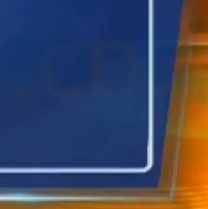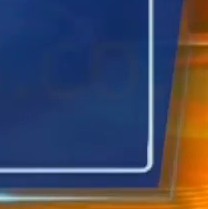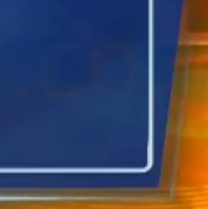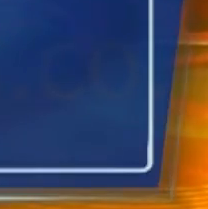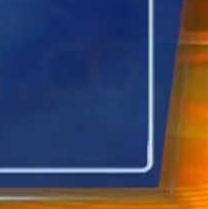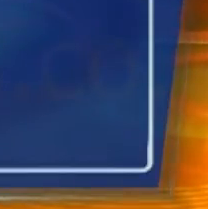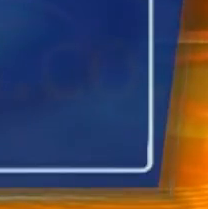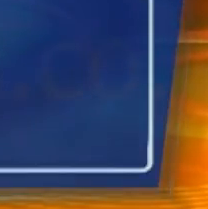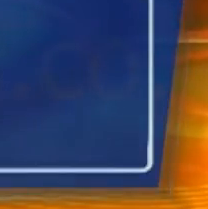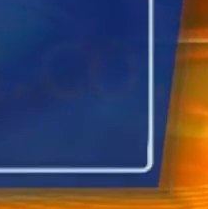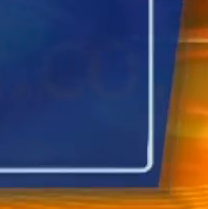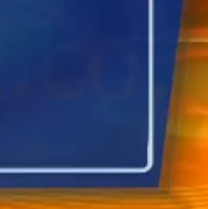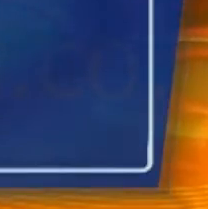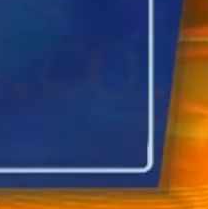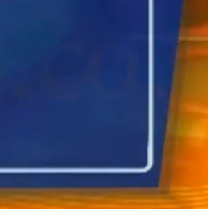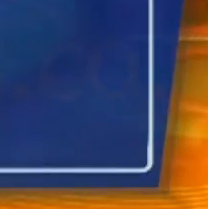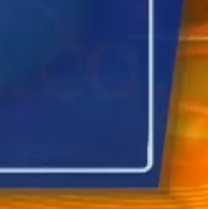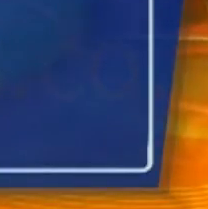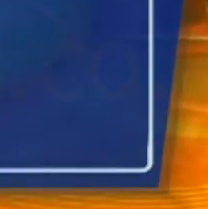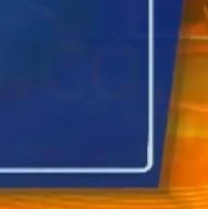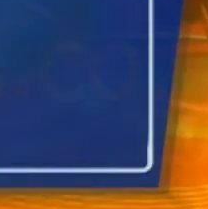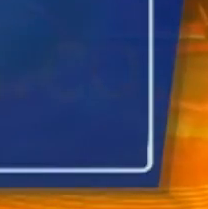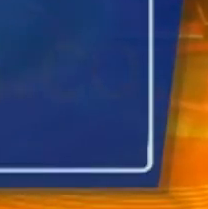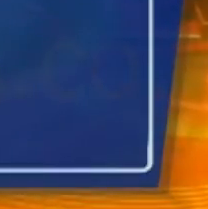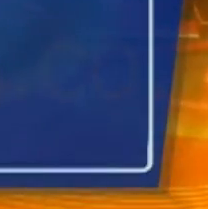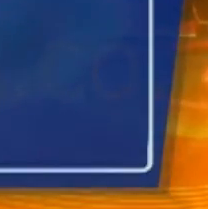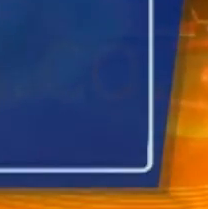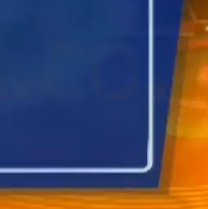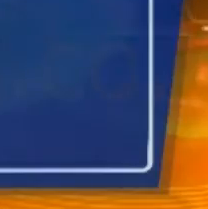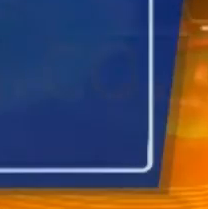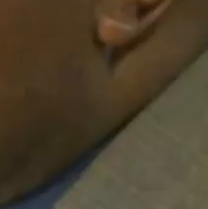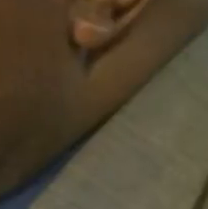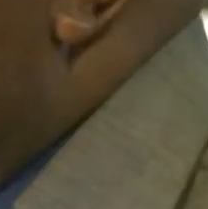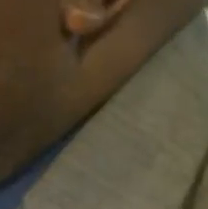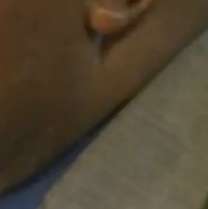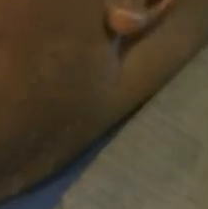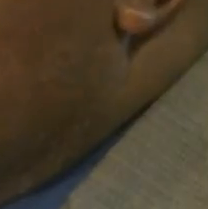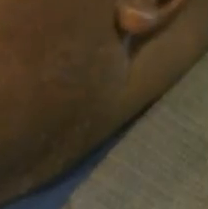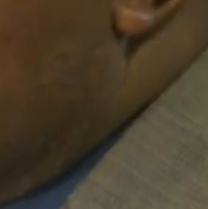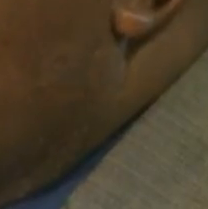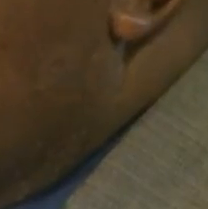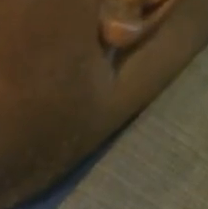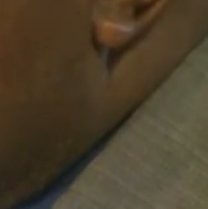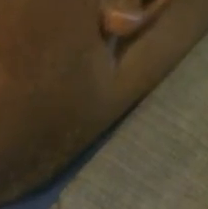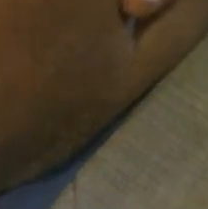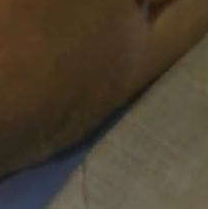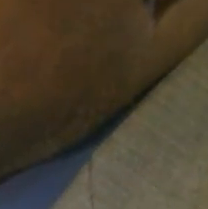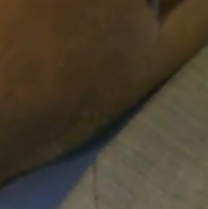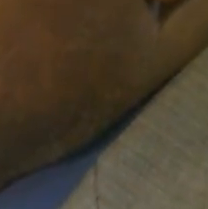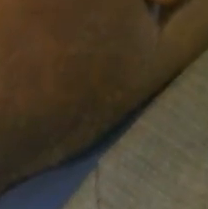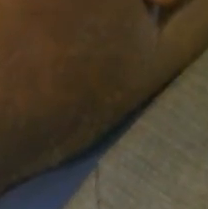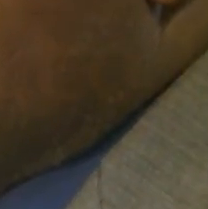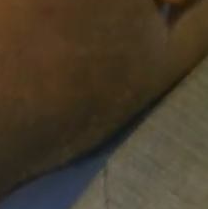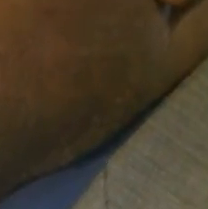iwapo ana matatizo ya akili yanayomzuia kutekeleza majukumu yake ya ofisi. Lakini ripoti hiyo ilimuondolea lawama